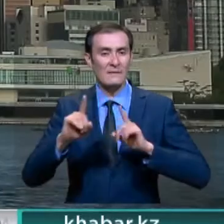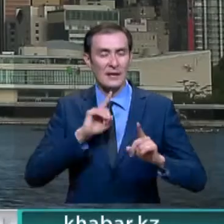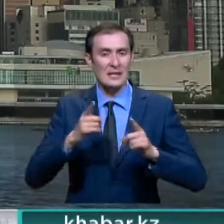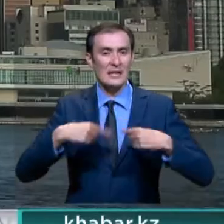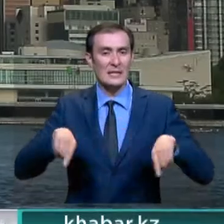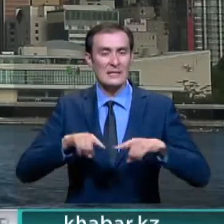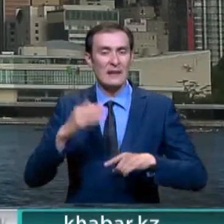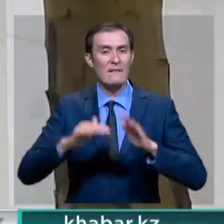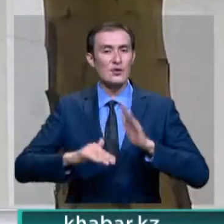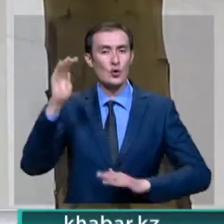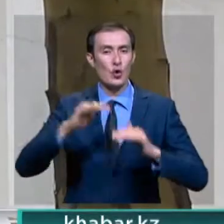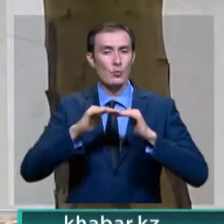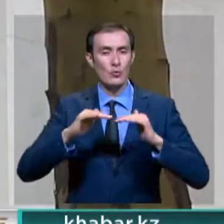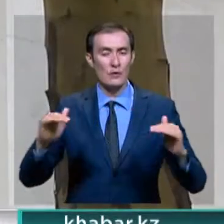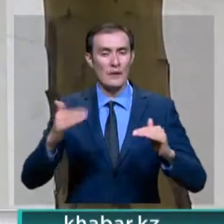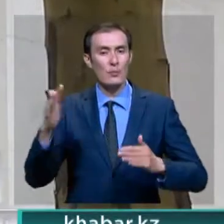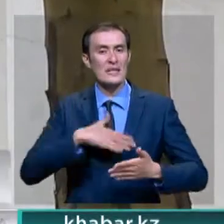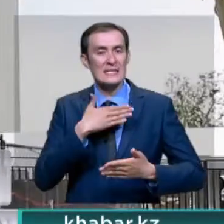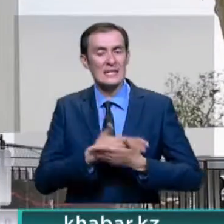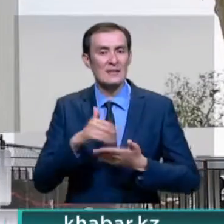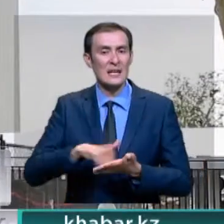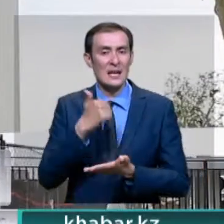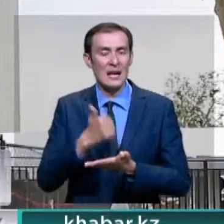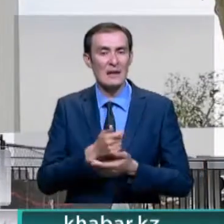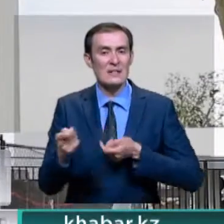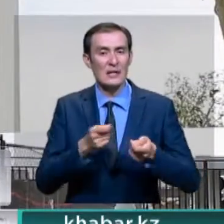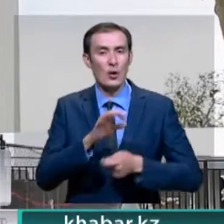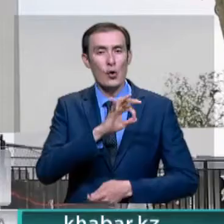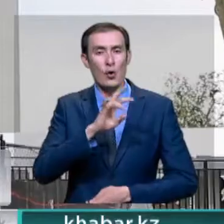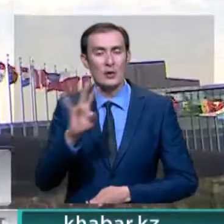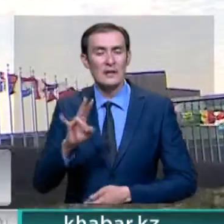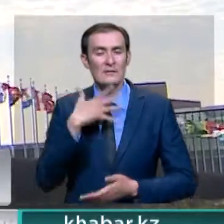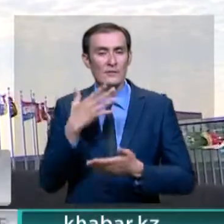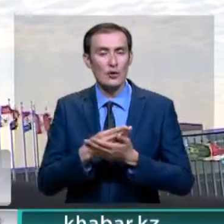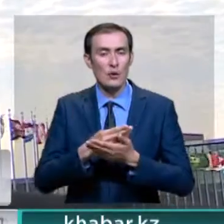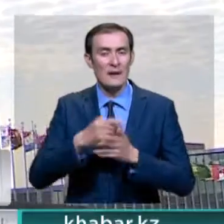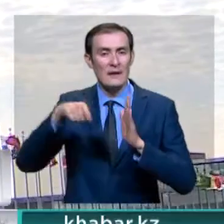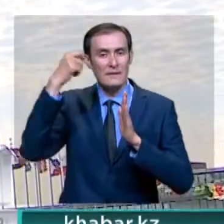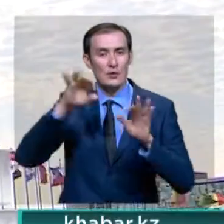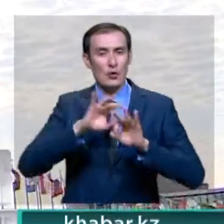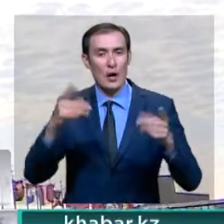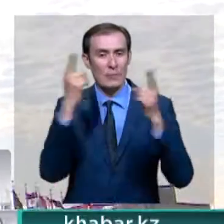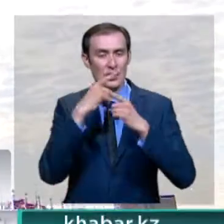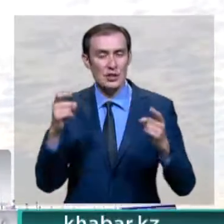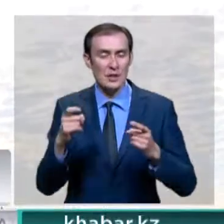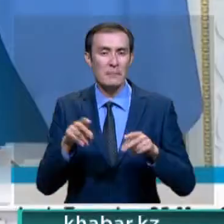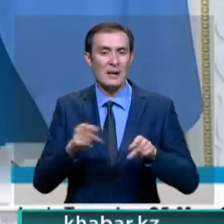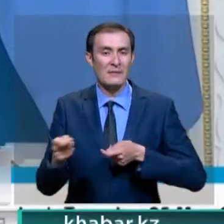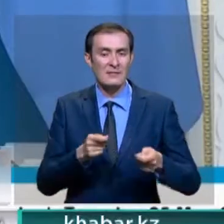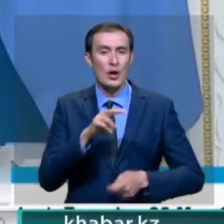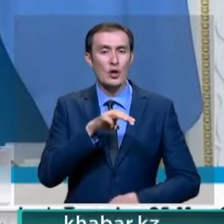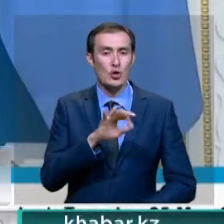конференцию организовал на высоком уровне по инициативе генерального секретаря ООН. В своем видеообращении главам государств и